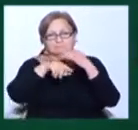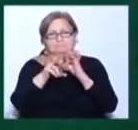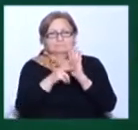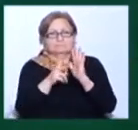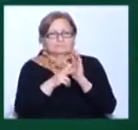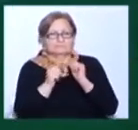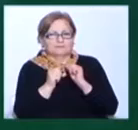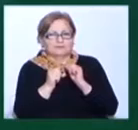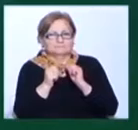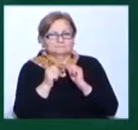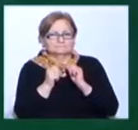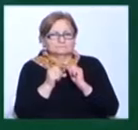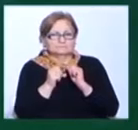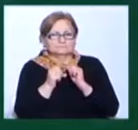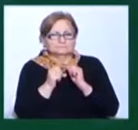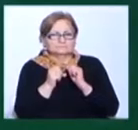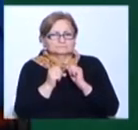კიდევ რა შემიძლია გითხრათ?